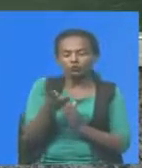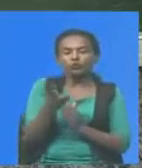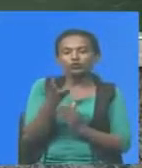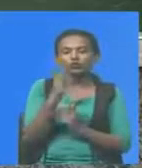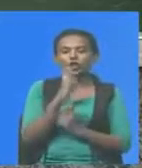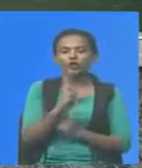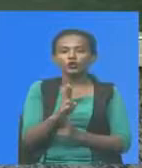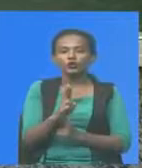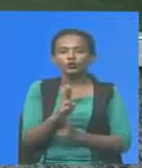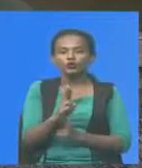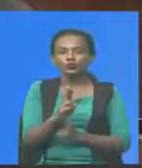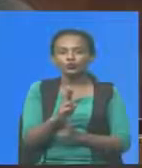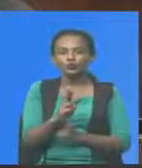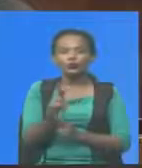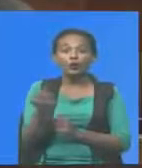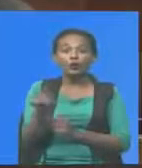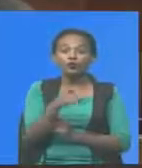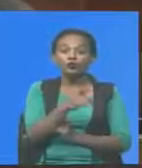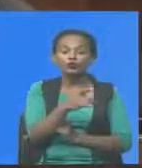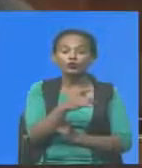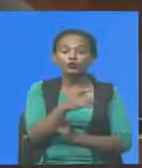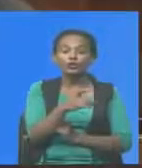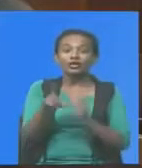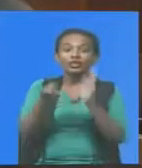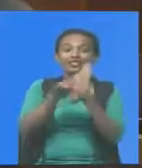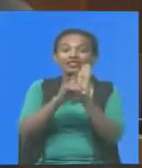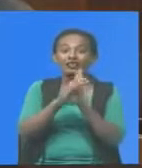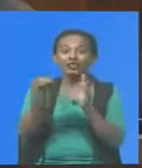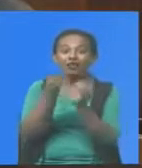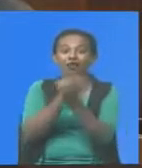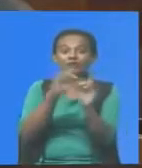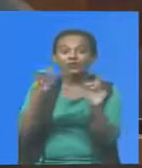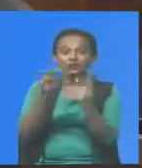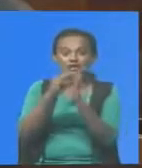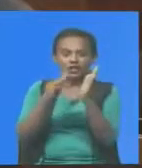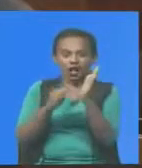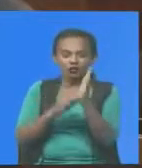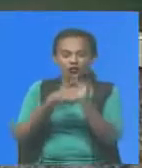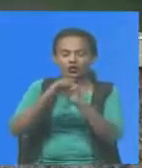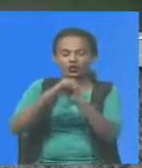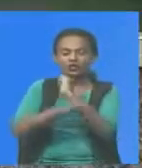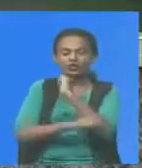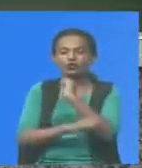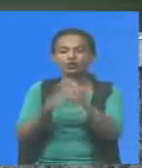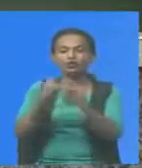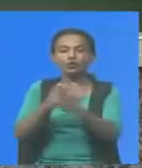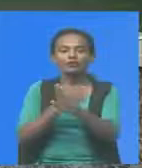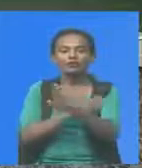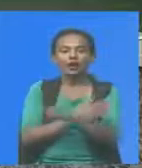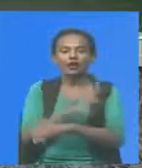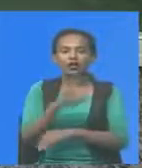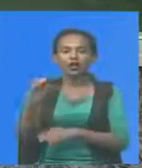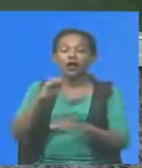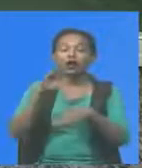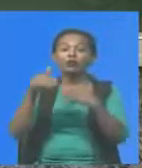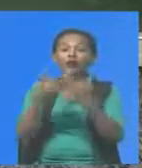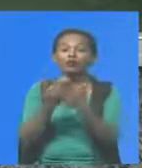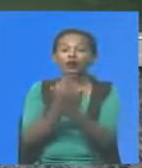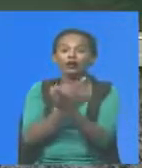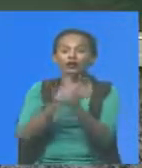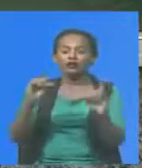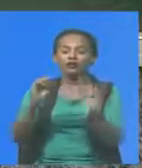ናቸው። በመሆኑም የህግና ፍትህ ስርዓቱን ከመሰረቱ ለማስተካከልና በአጠቃላይ የፍትህ ስርዓቱ